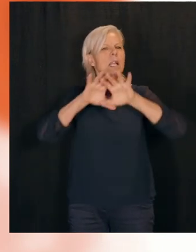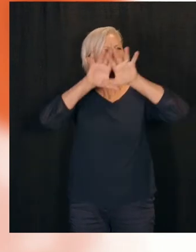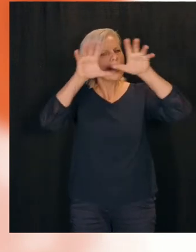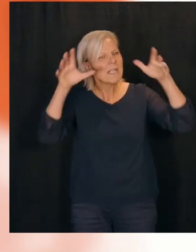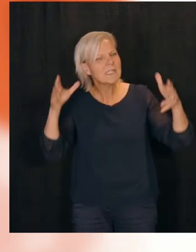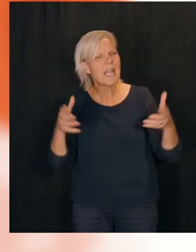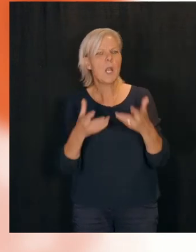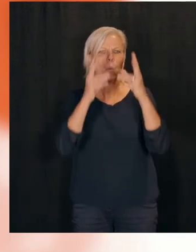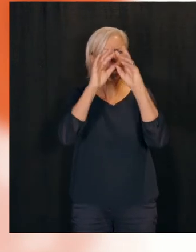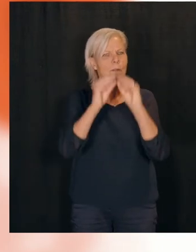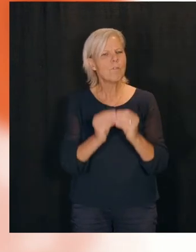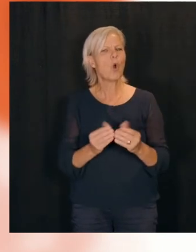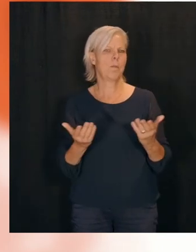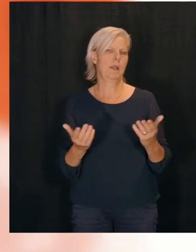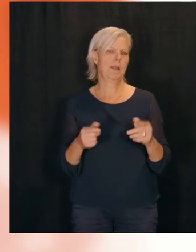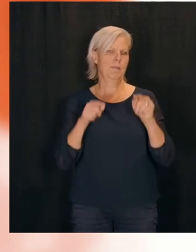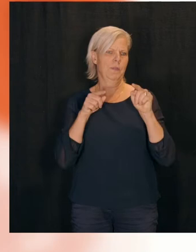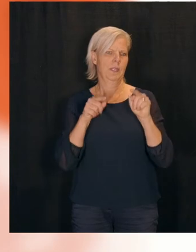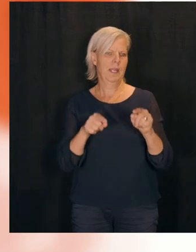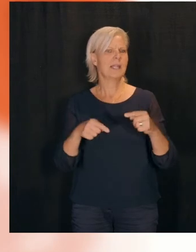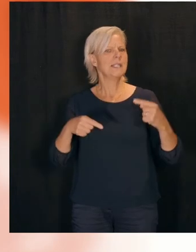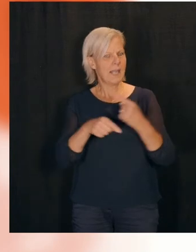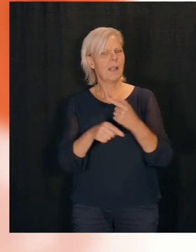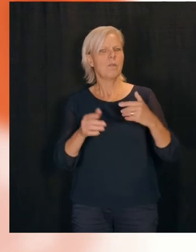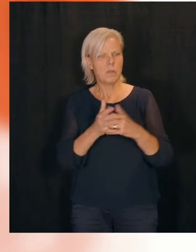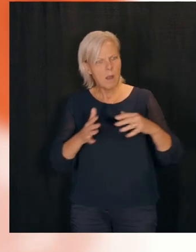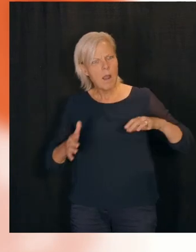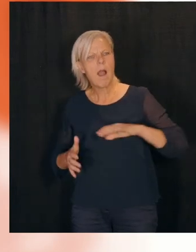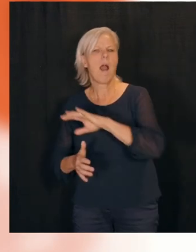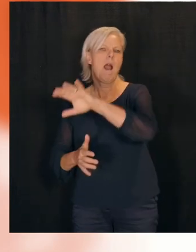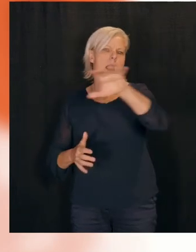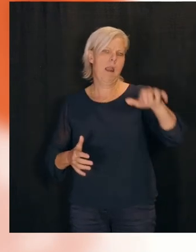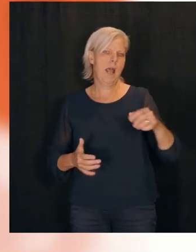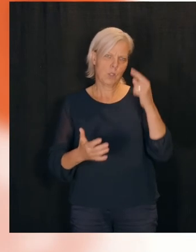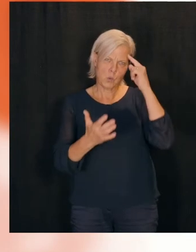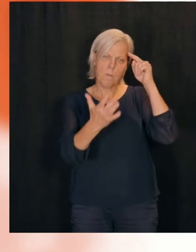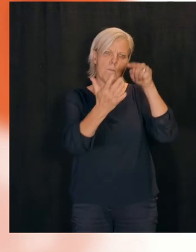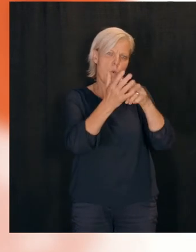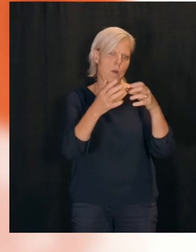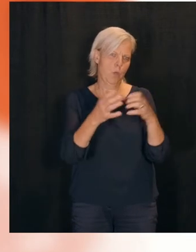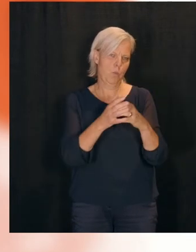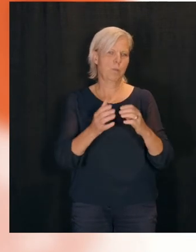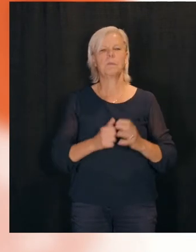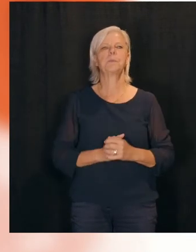inkluderande utformning med alla som målgrupp. Nästa.